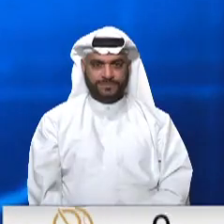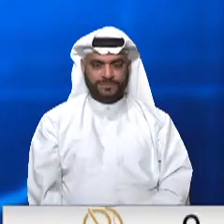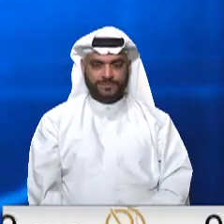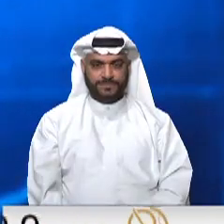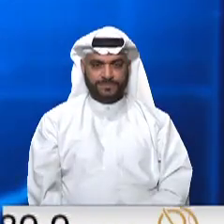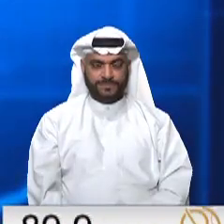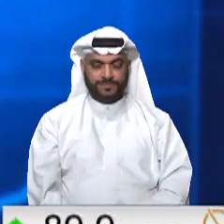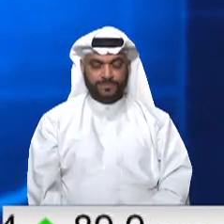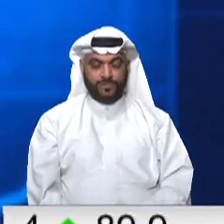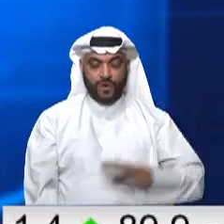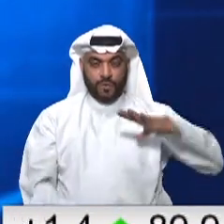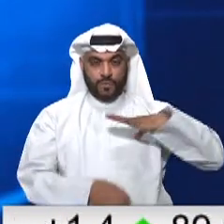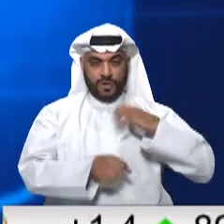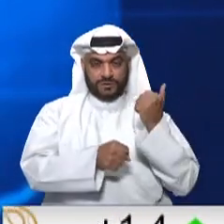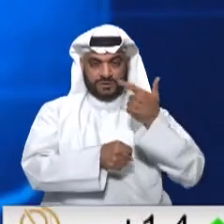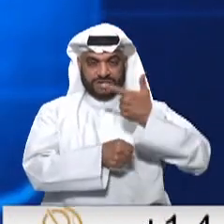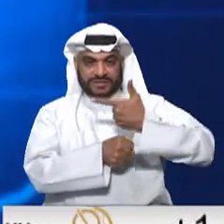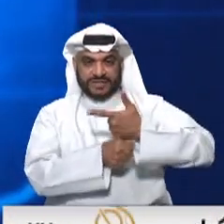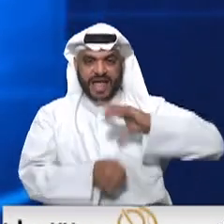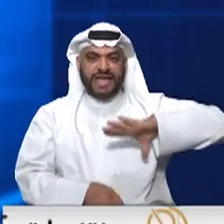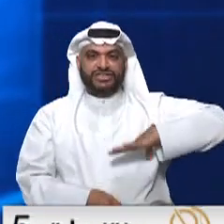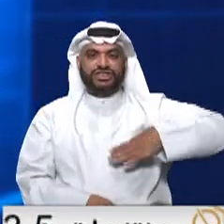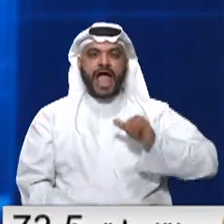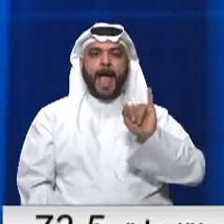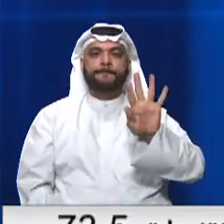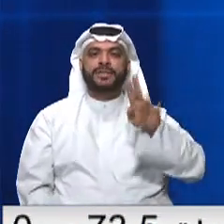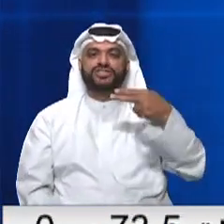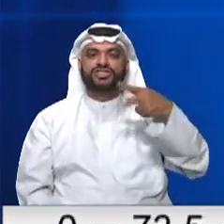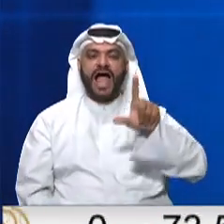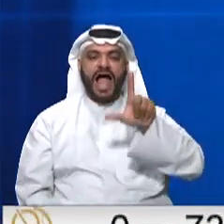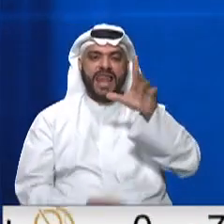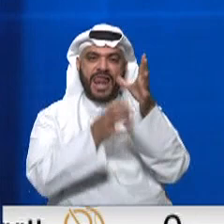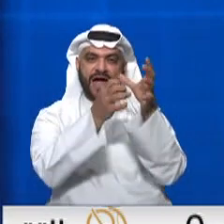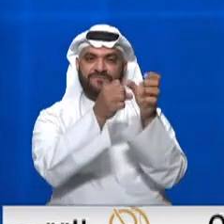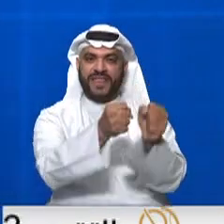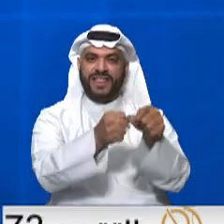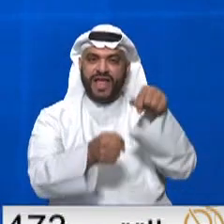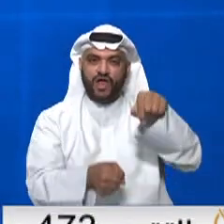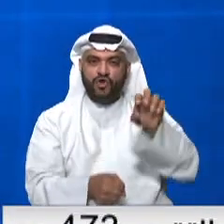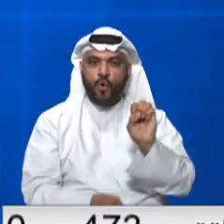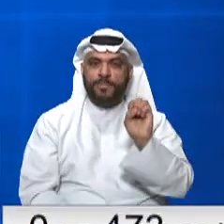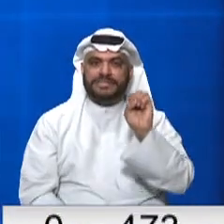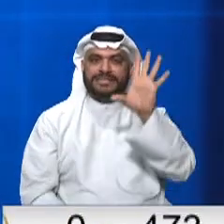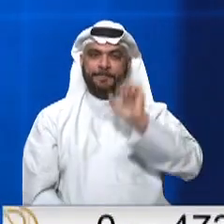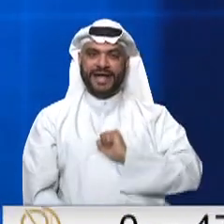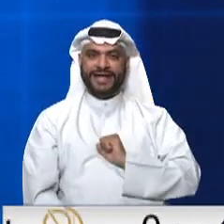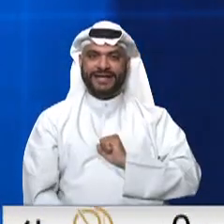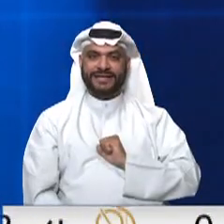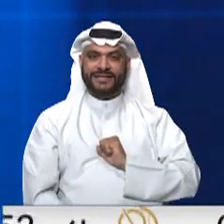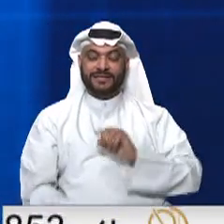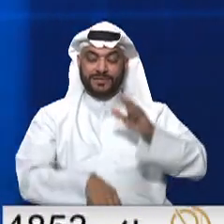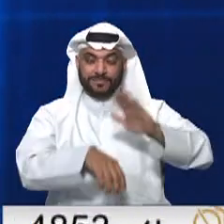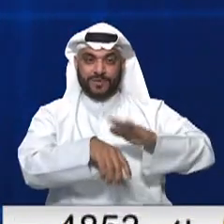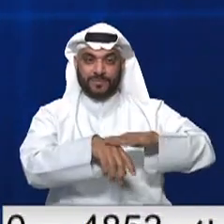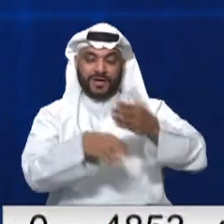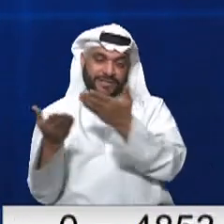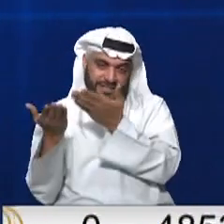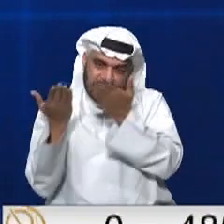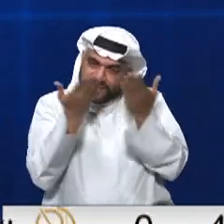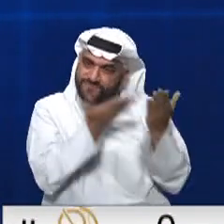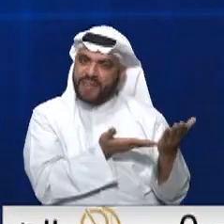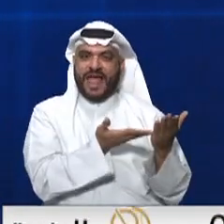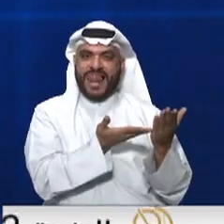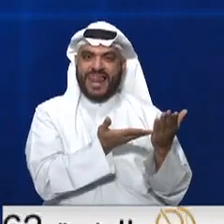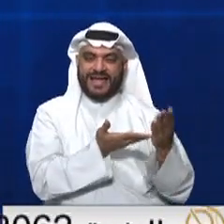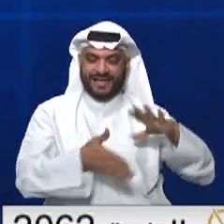تسلم سمو للعهد الشيخ مشعل الاحمد الجابر الصباحي حفظه الله بقصر بيان صباح اليوم الدعوتين الموجهتين الى